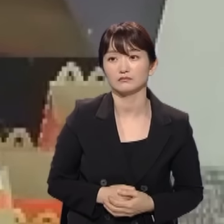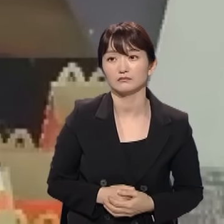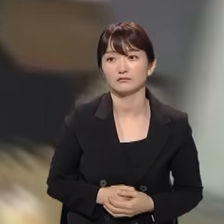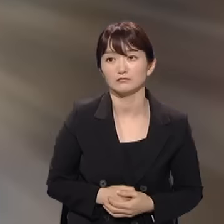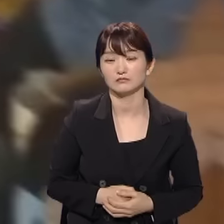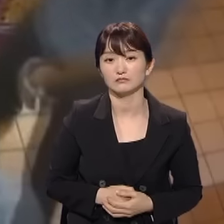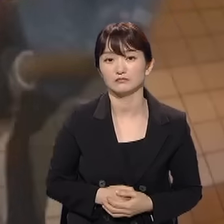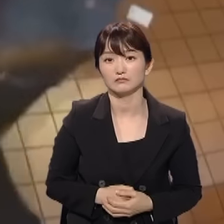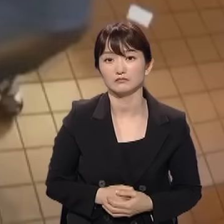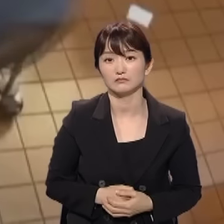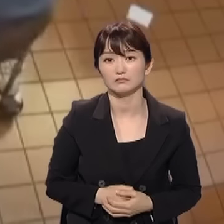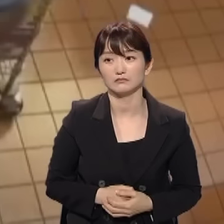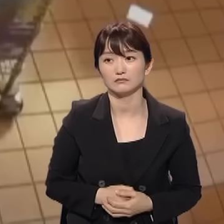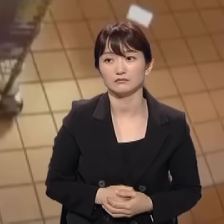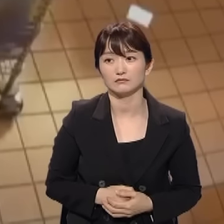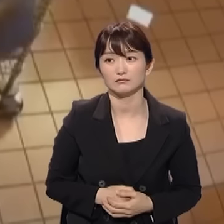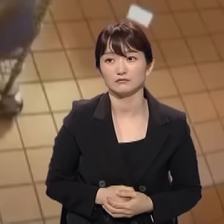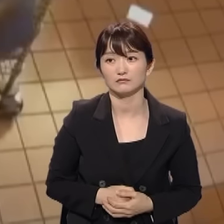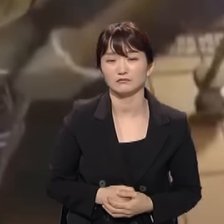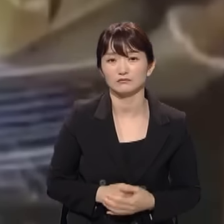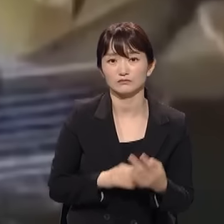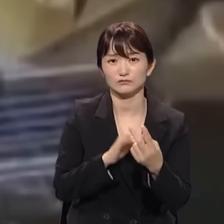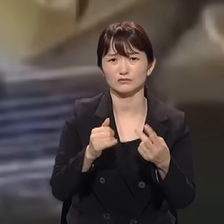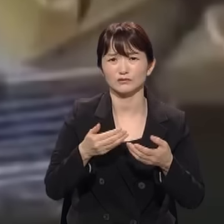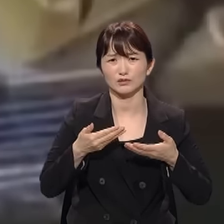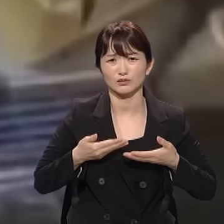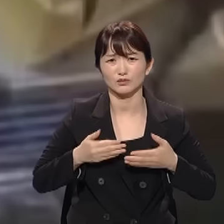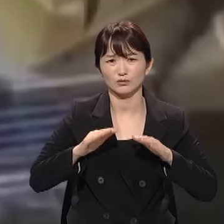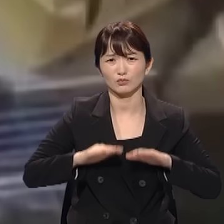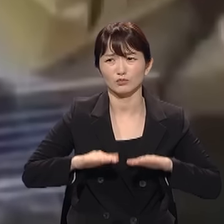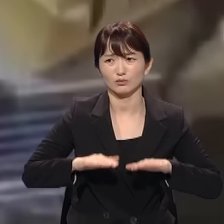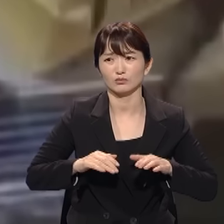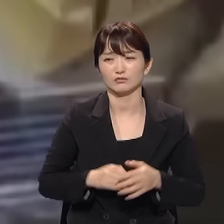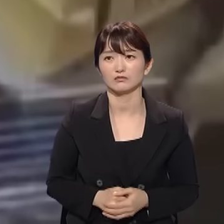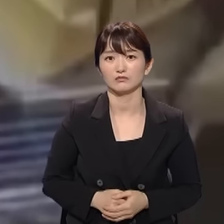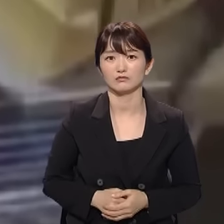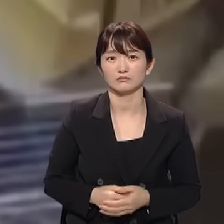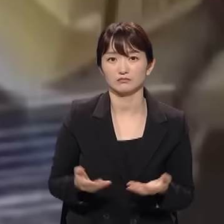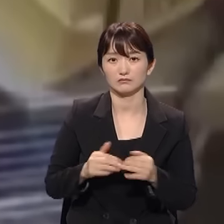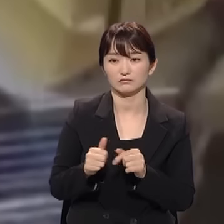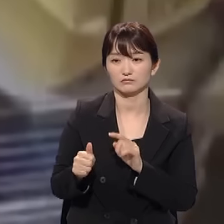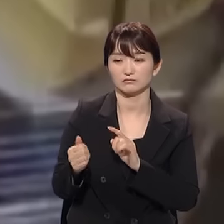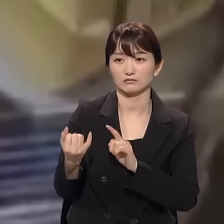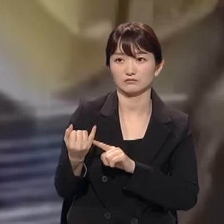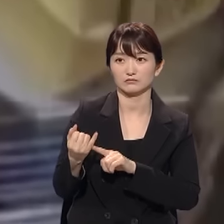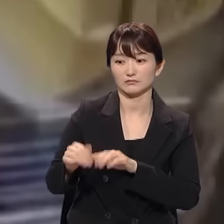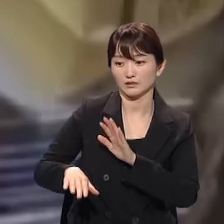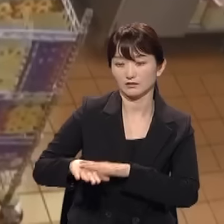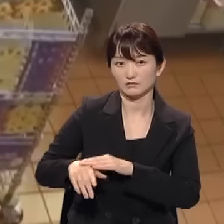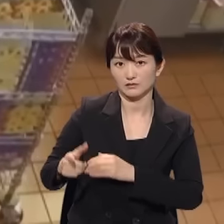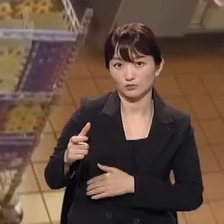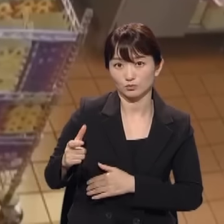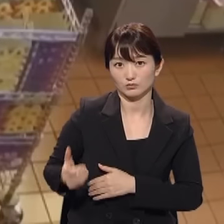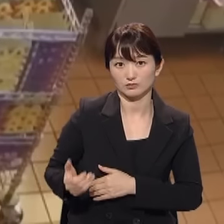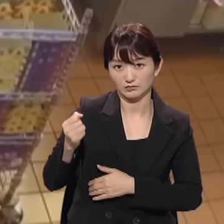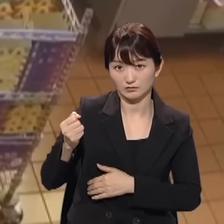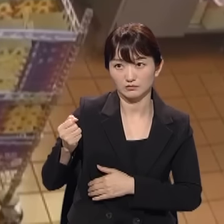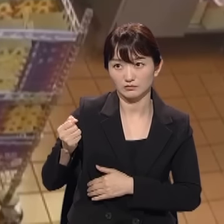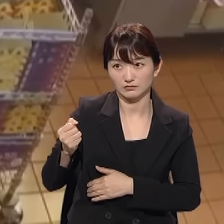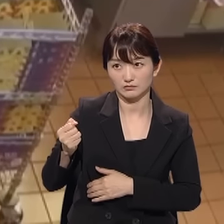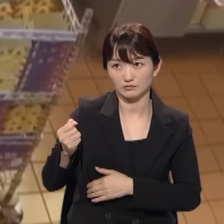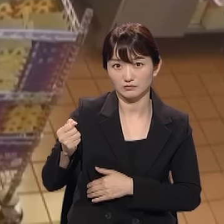마구 던집니다. 아유, 왜 둘 다 좀 진정해. 뭐야. 그런데 이 직원 한 손에 총을 들고 나타났습니다. 설마. 네,